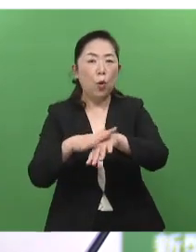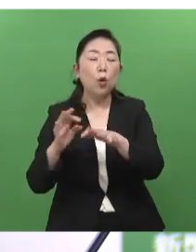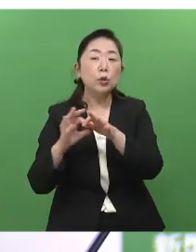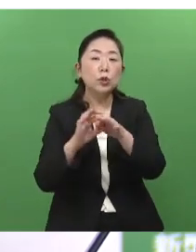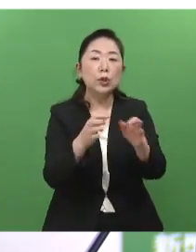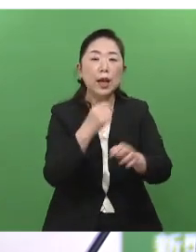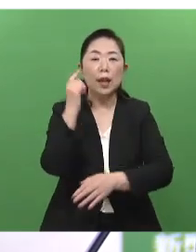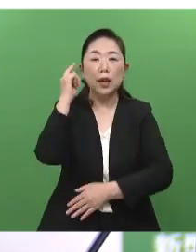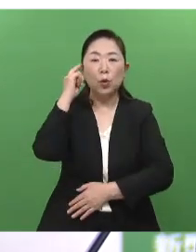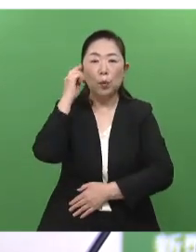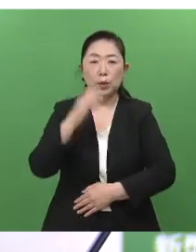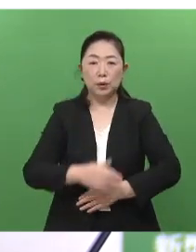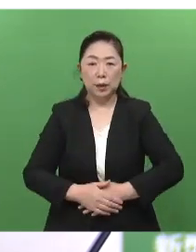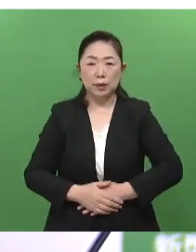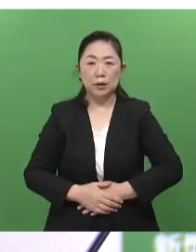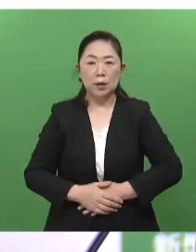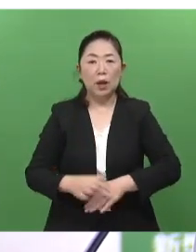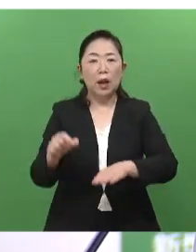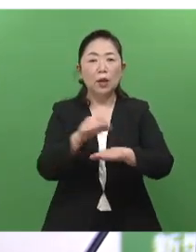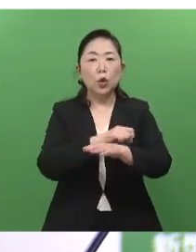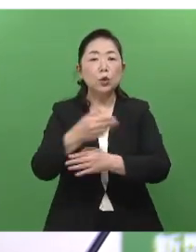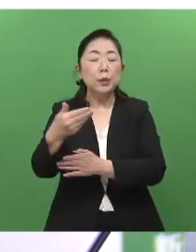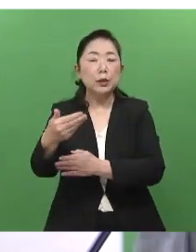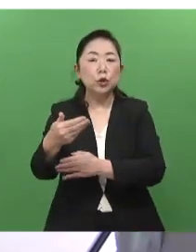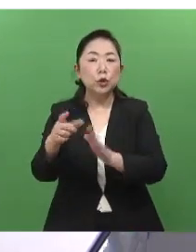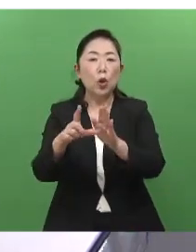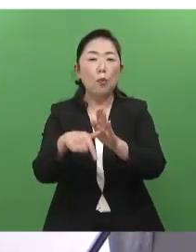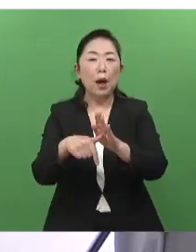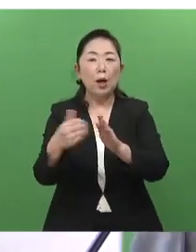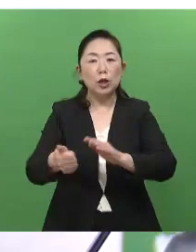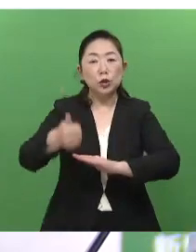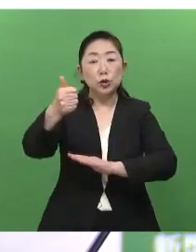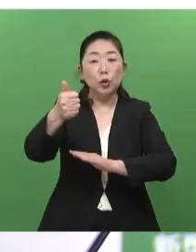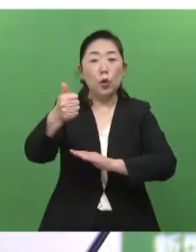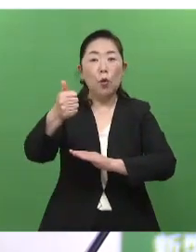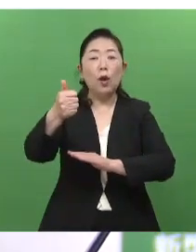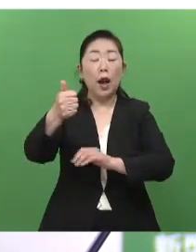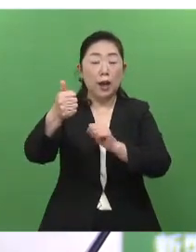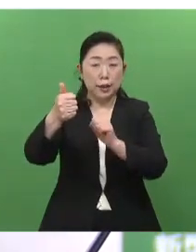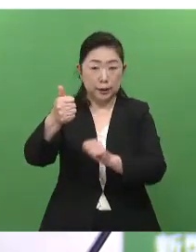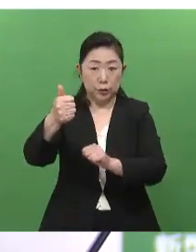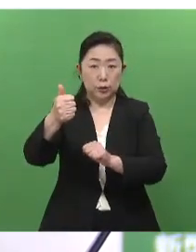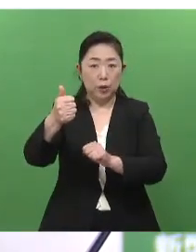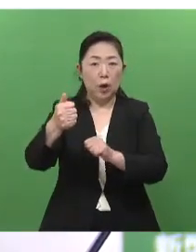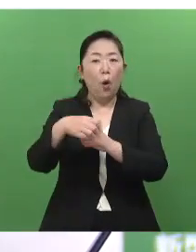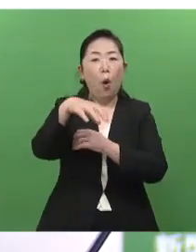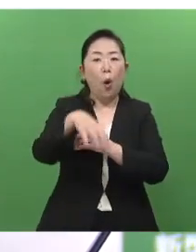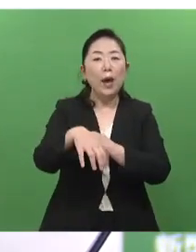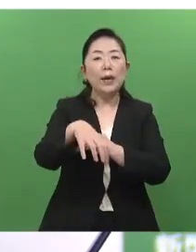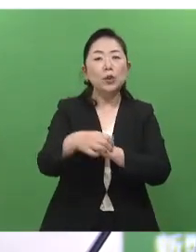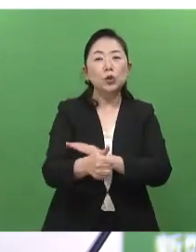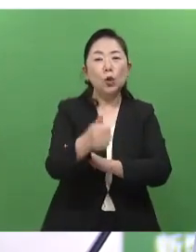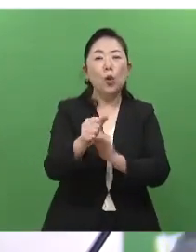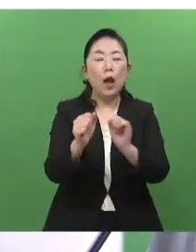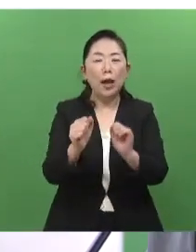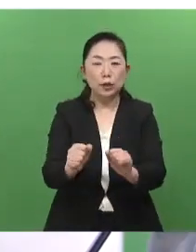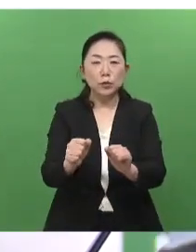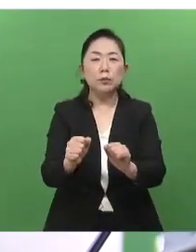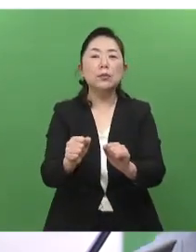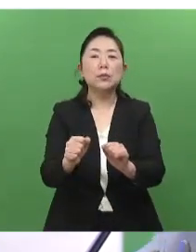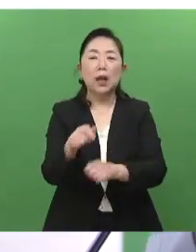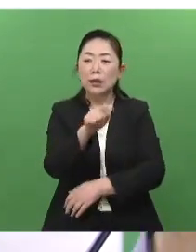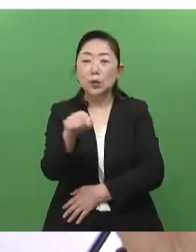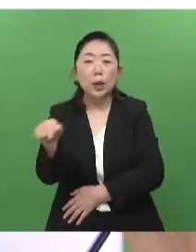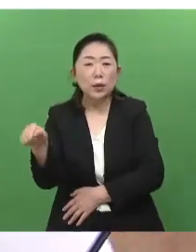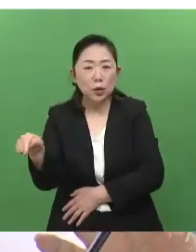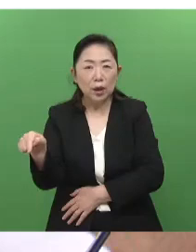ぞれ特別区は区長さんがおられて、そして保健所長さんがおられて、それぞ